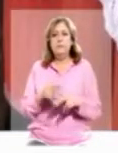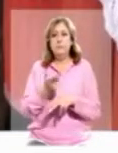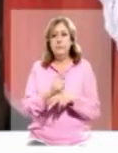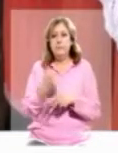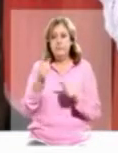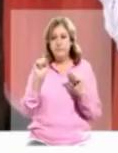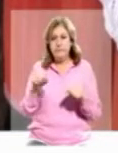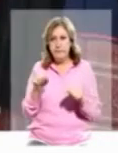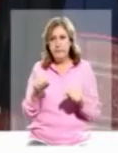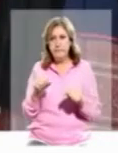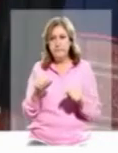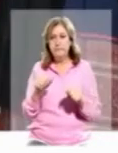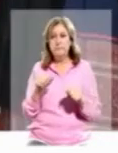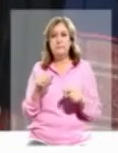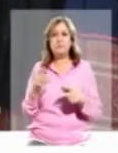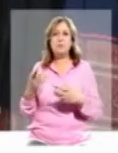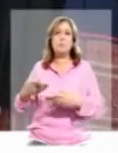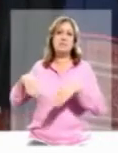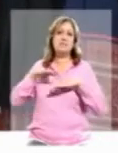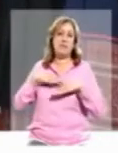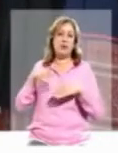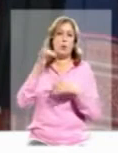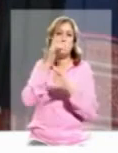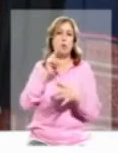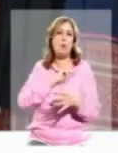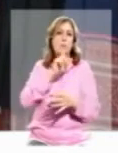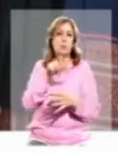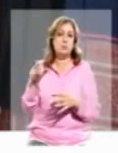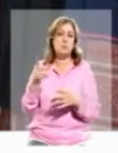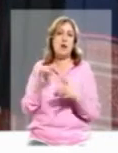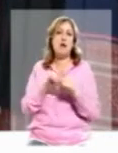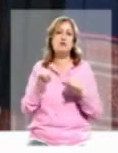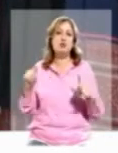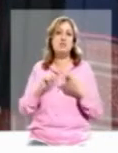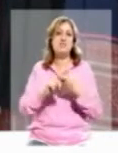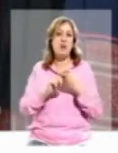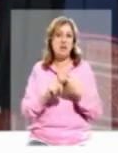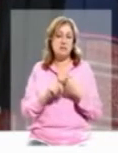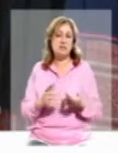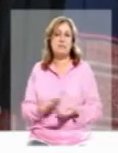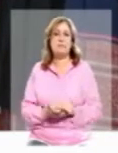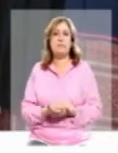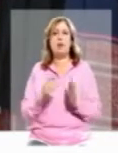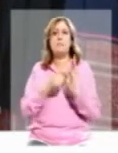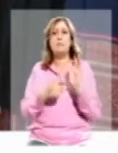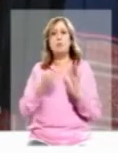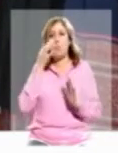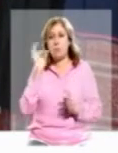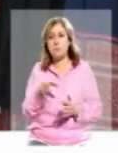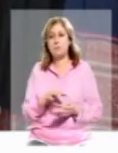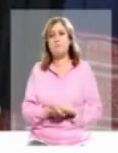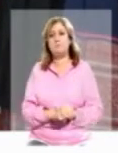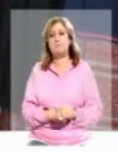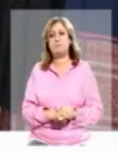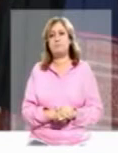хорошая возможность, предоставленная культурным работникам для расширения связей, обмена опытом,